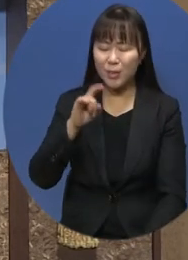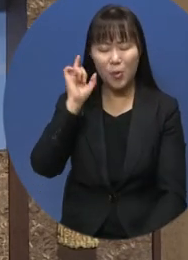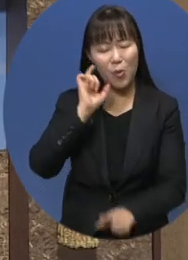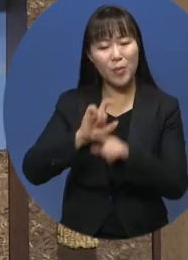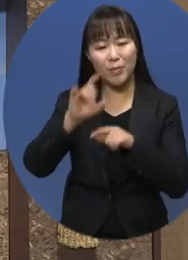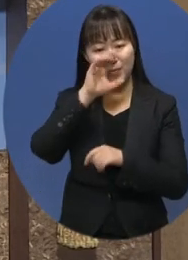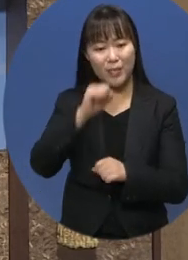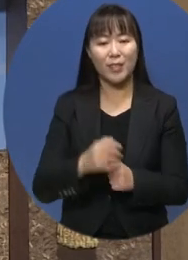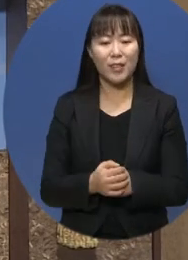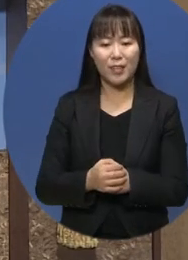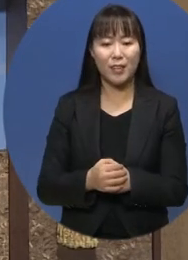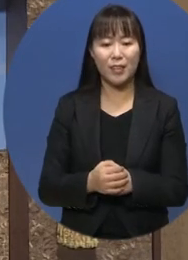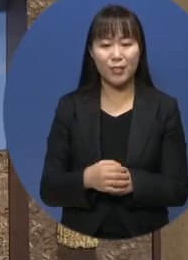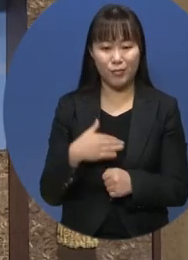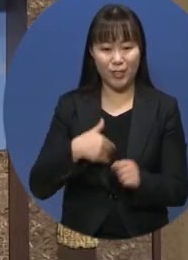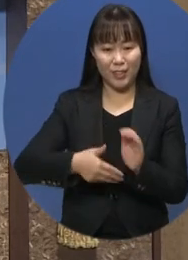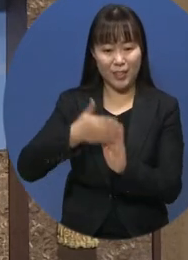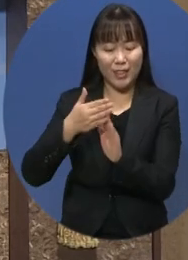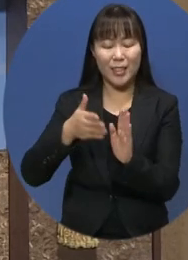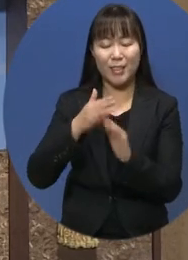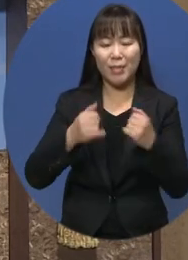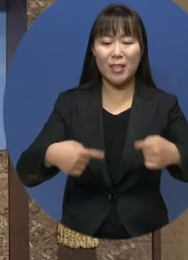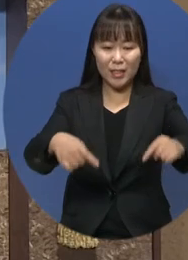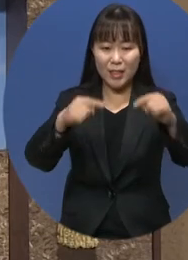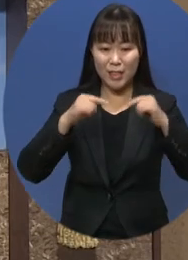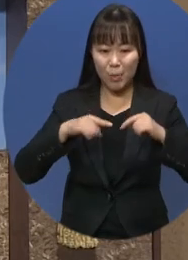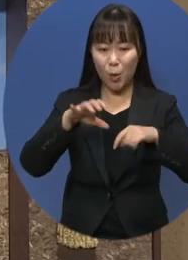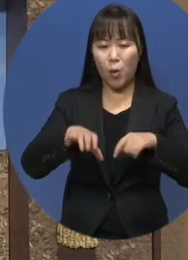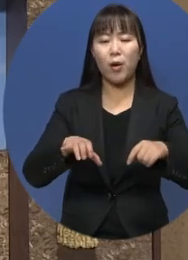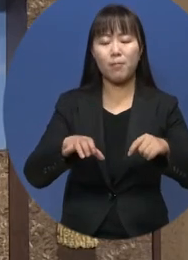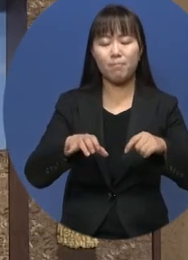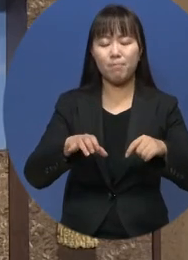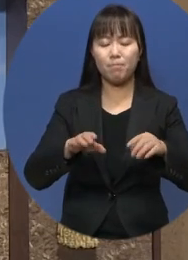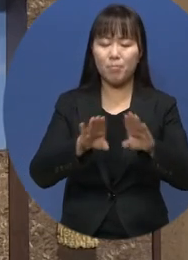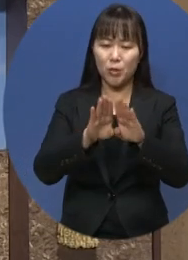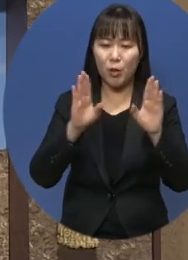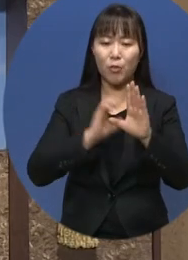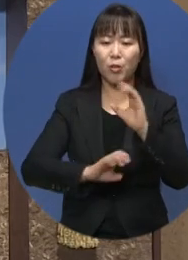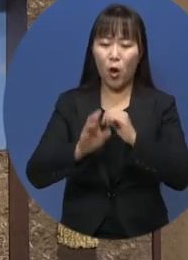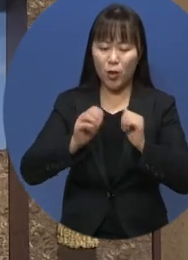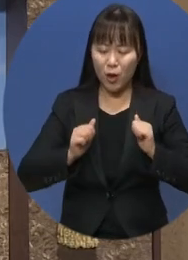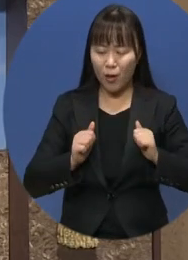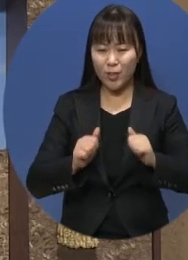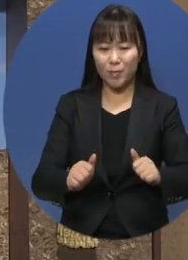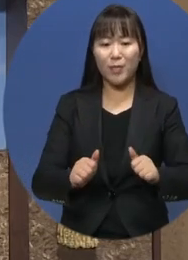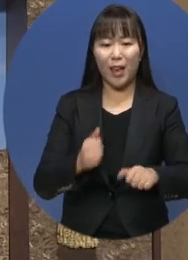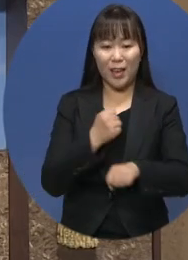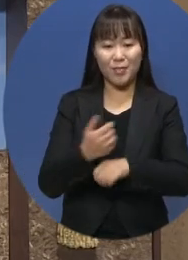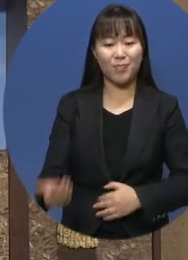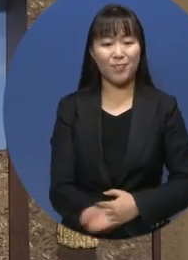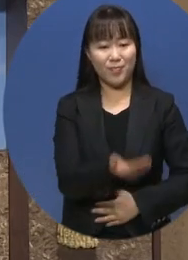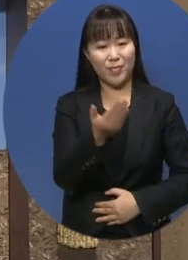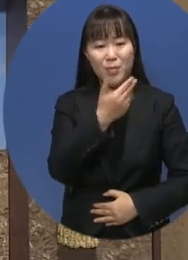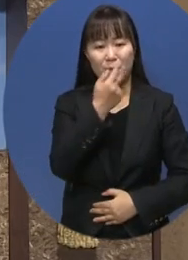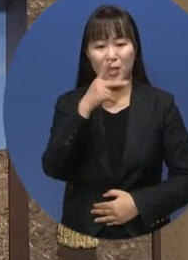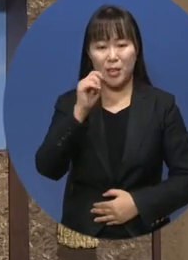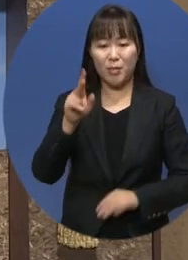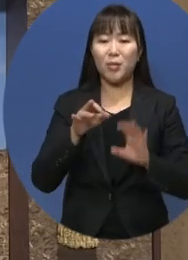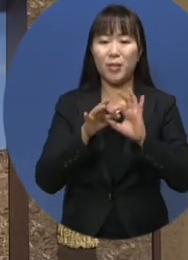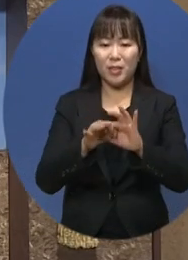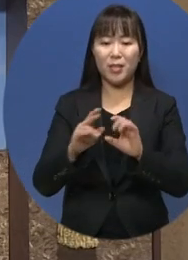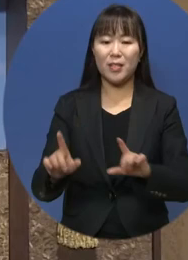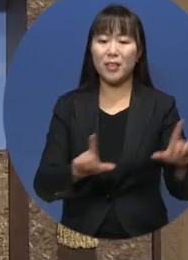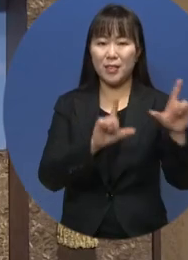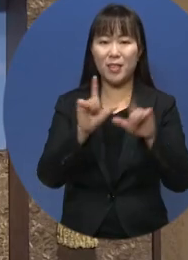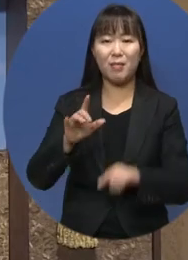어떨까요 어글이 주는 그런 치민 참에 공간을 활짝 열고 더욱 열심히 뛰겠습니다 여러분들도 이 복지 tv 를